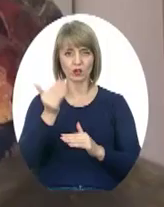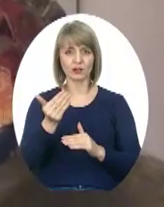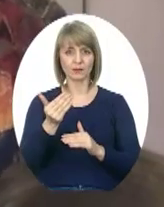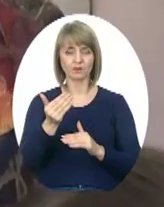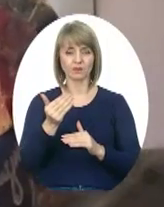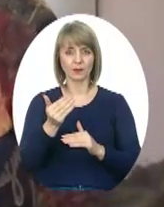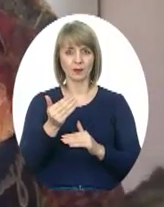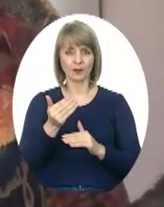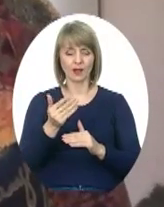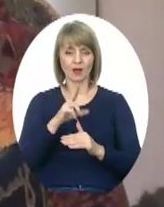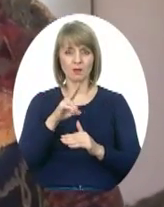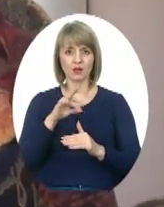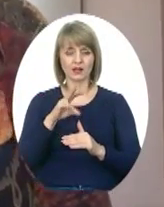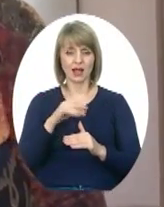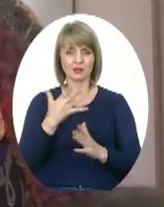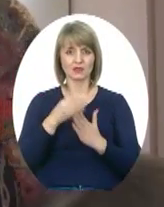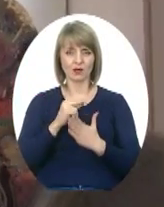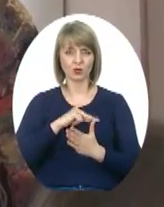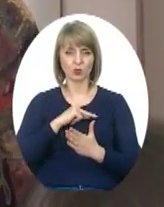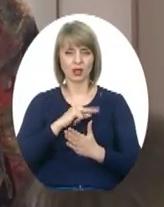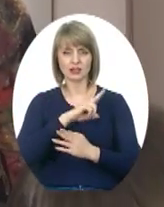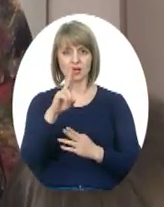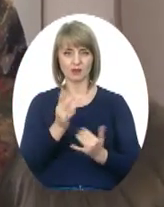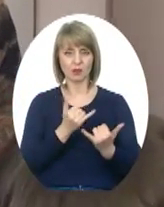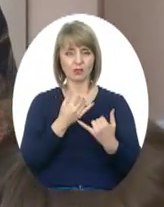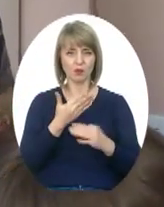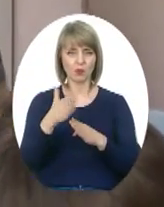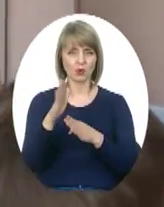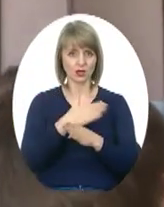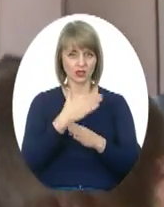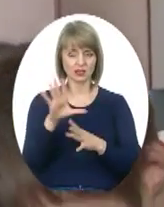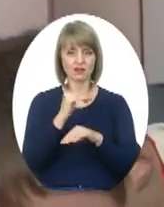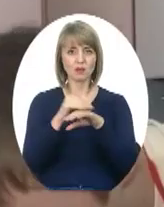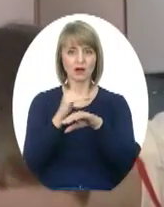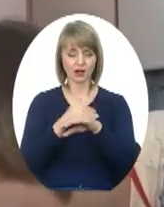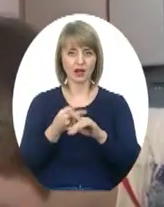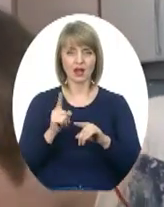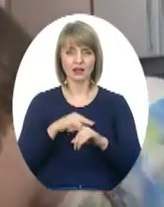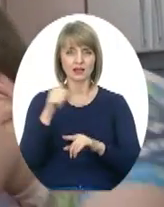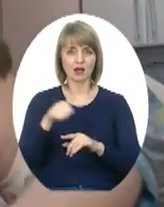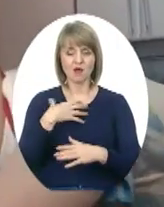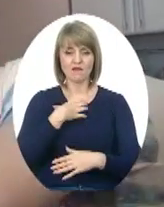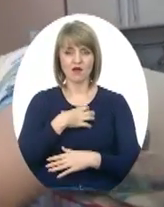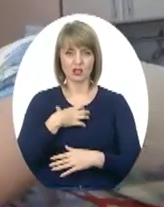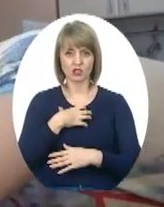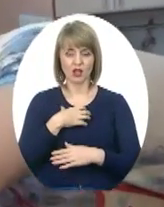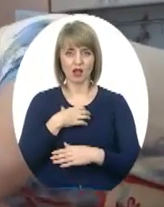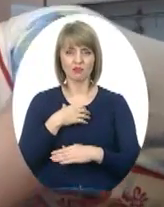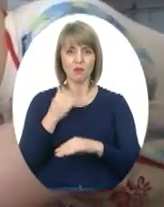вот плодами своего труда, да, с кем-то поделился, угостил, все похвалили, это вообще это самый важный элемент.